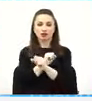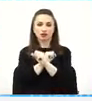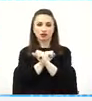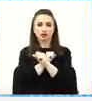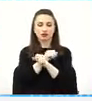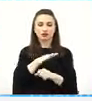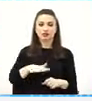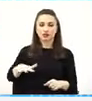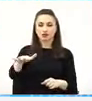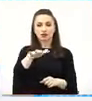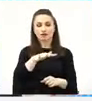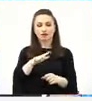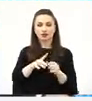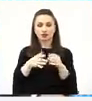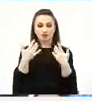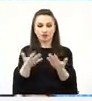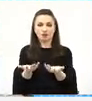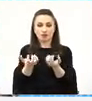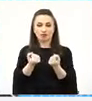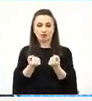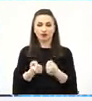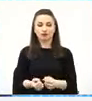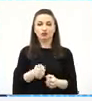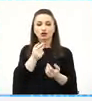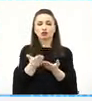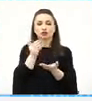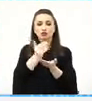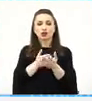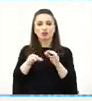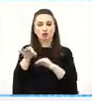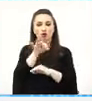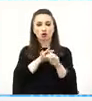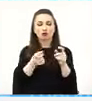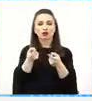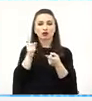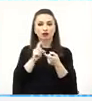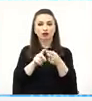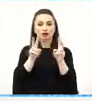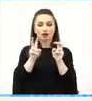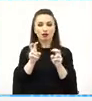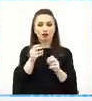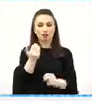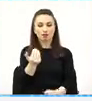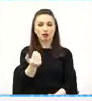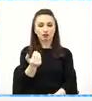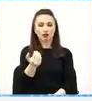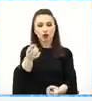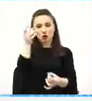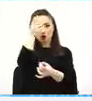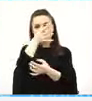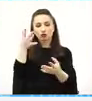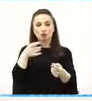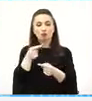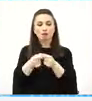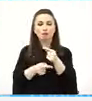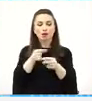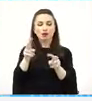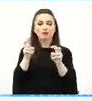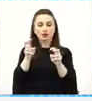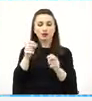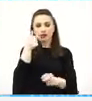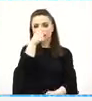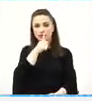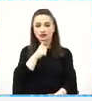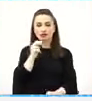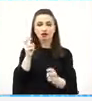დასასვენებელი სივრცე გამოვიდა. Შემდეგი პროექტი ეხება კულტურული მემკვიდრეობის